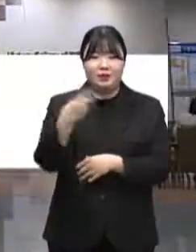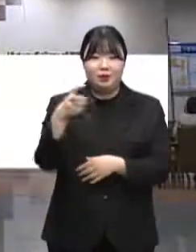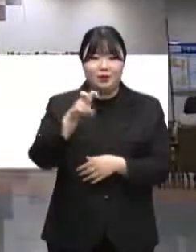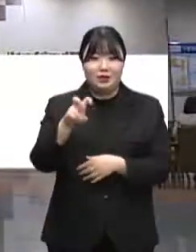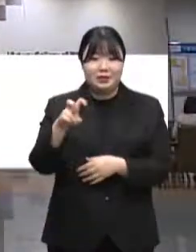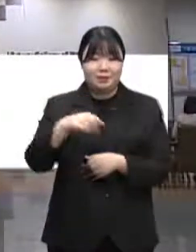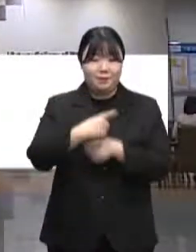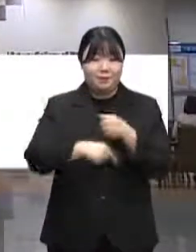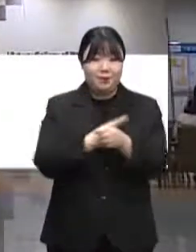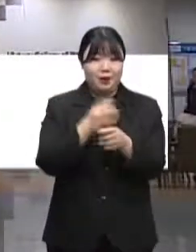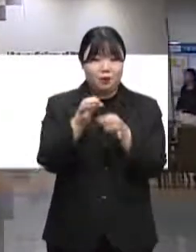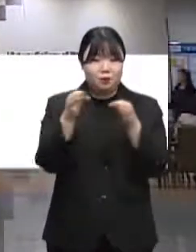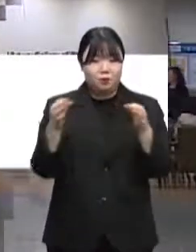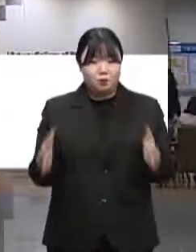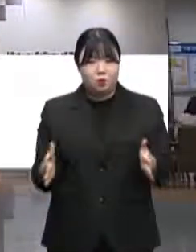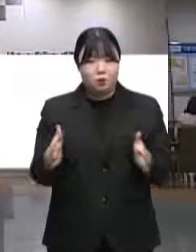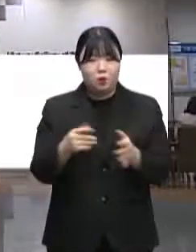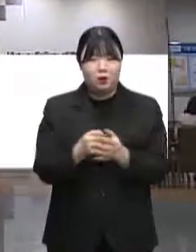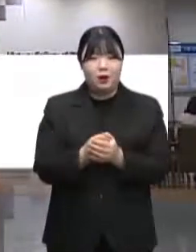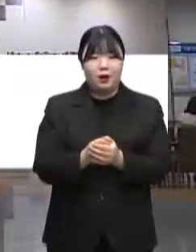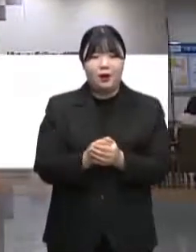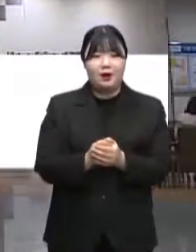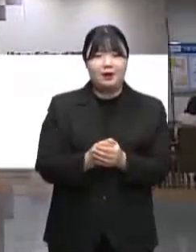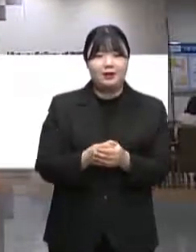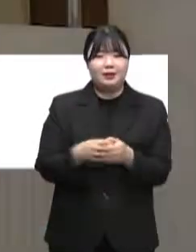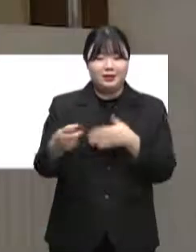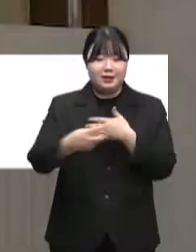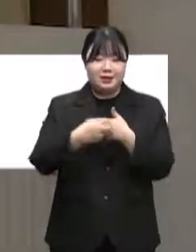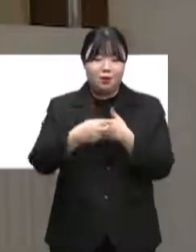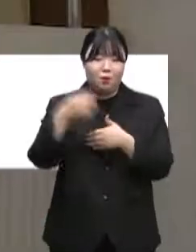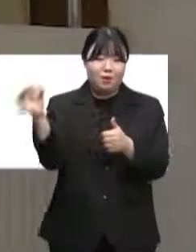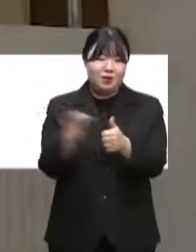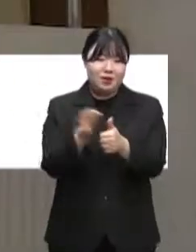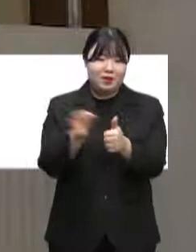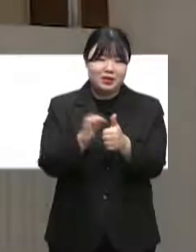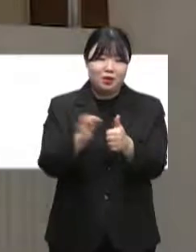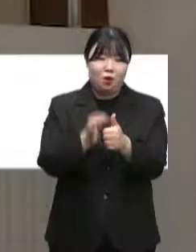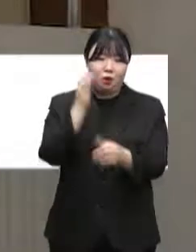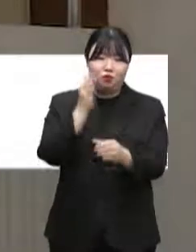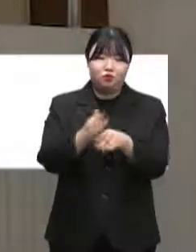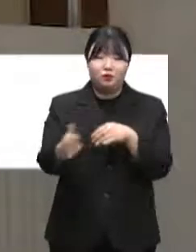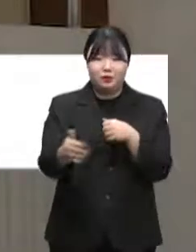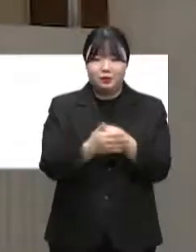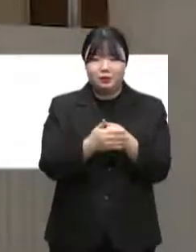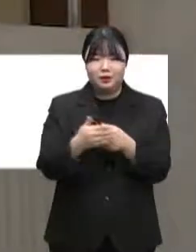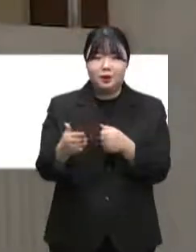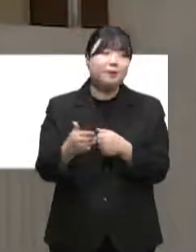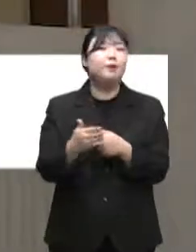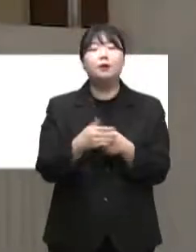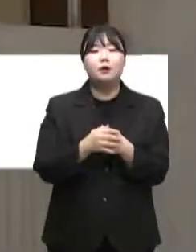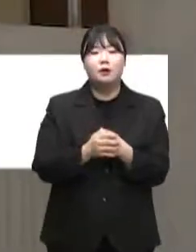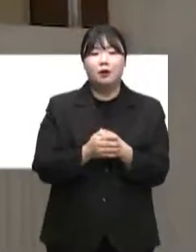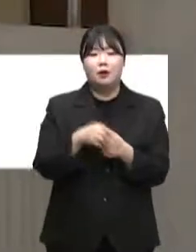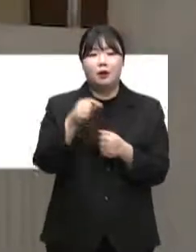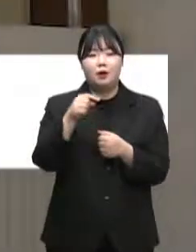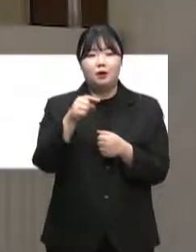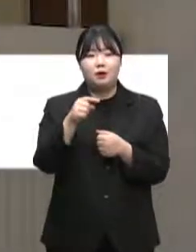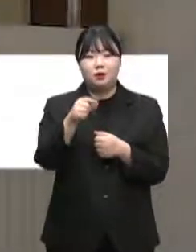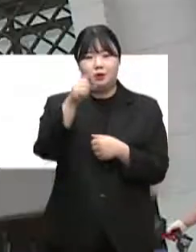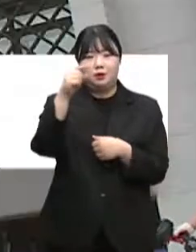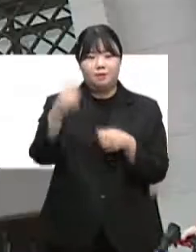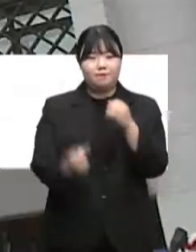핵이 질환자 1700 64명이 의료비 지원을 받았습니다 세계 질환은 증상이 전형적이지 않아 진단이